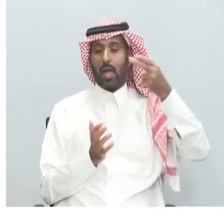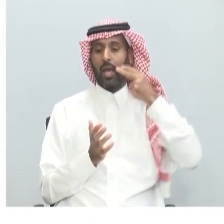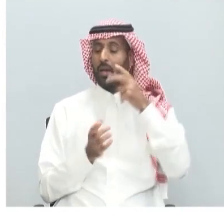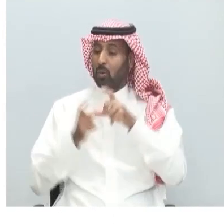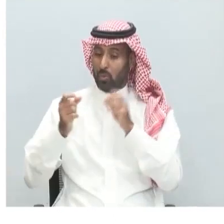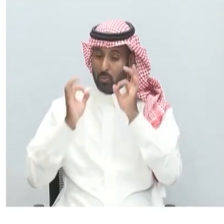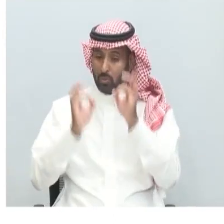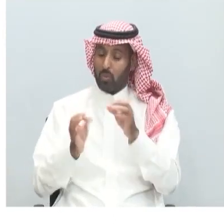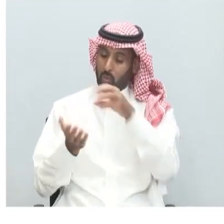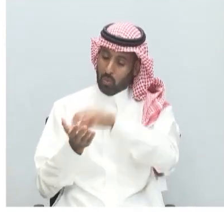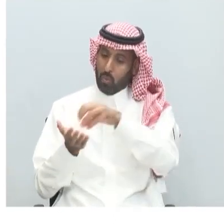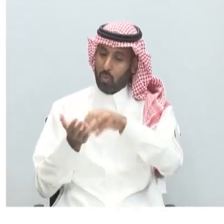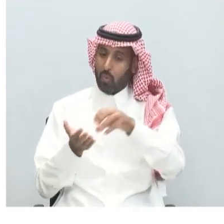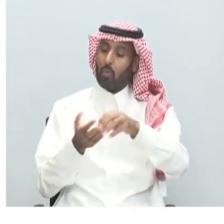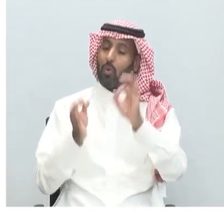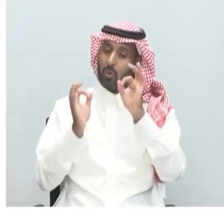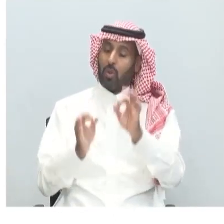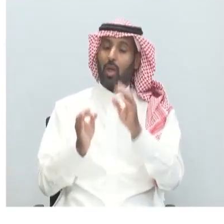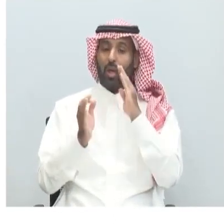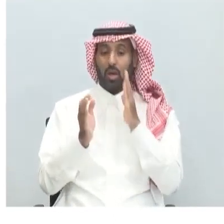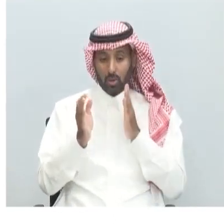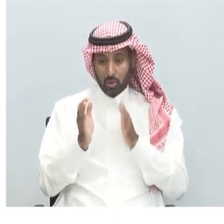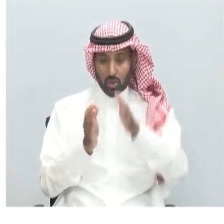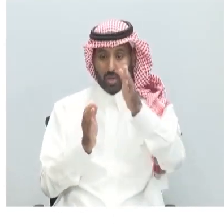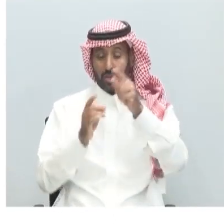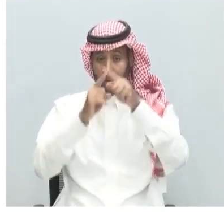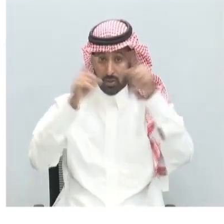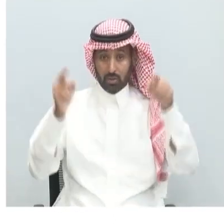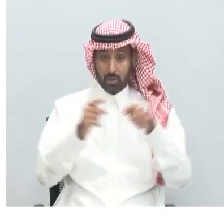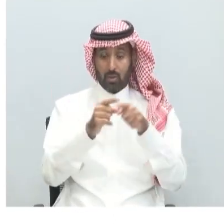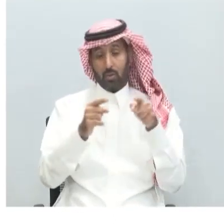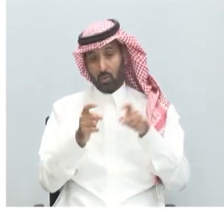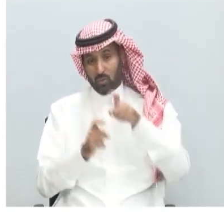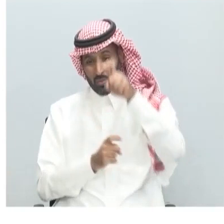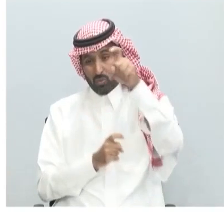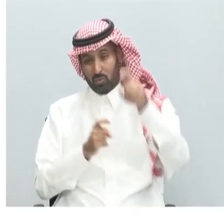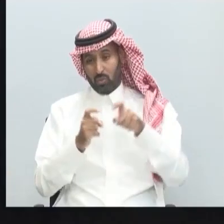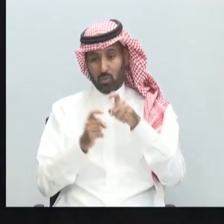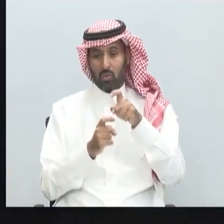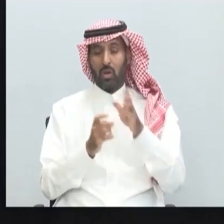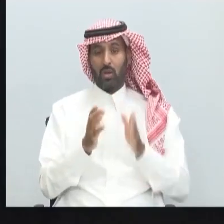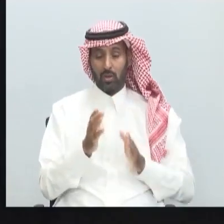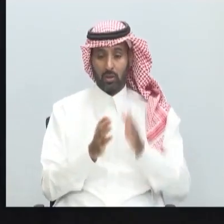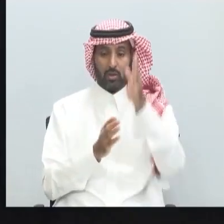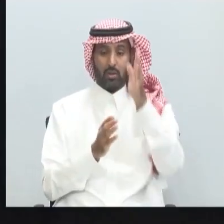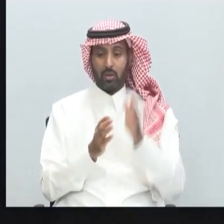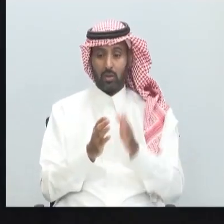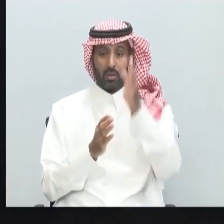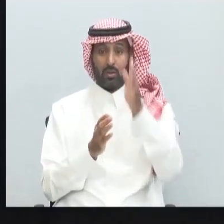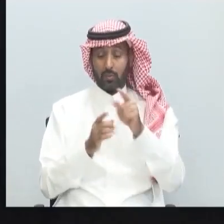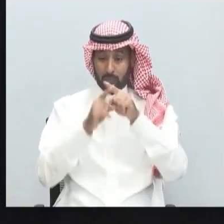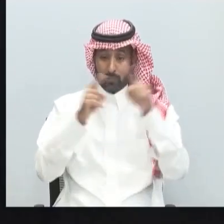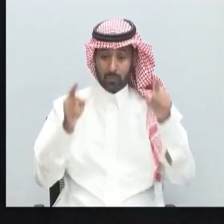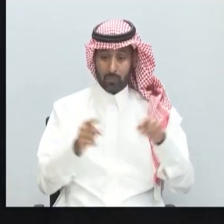تحافظ ان يكون لها الاتجاه نفسه من حيث الدوران بمعنى عندما اكتب الاعلى اعلى